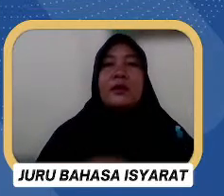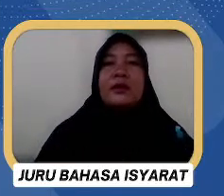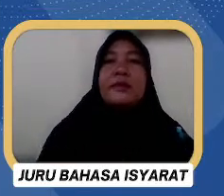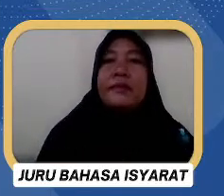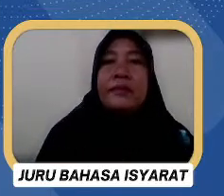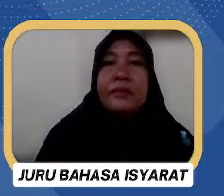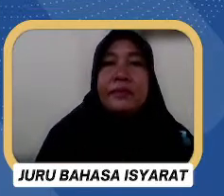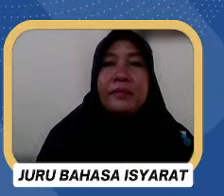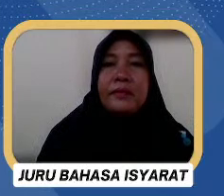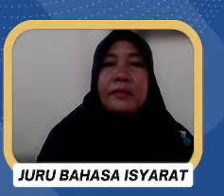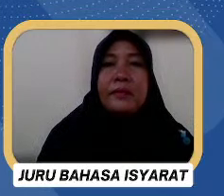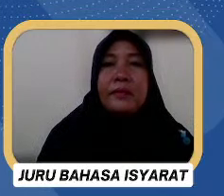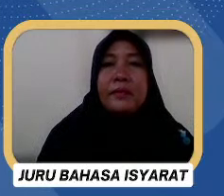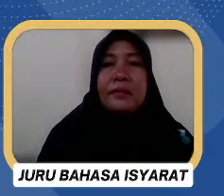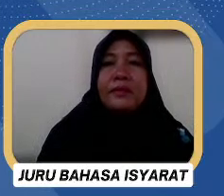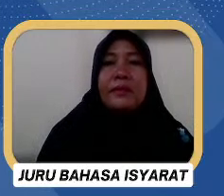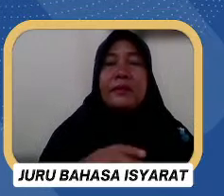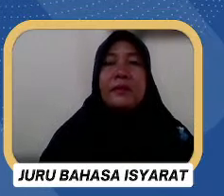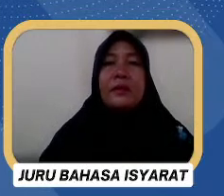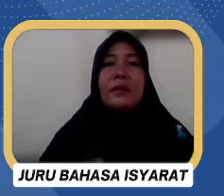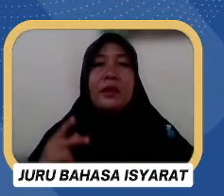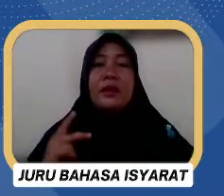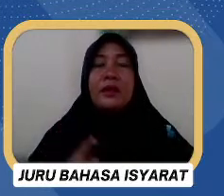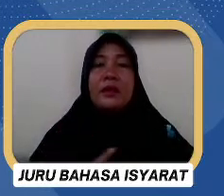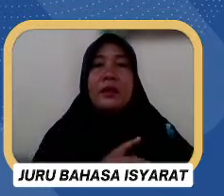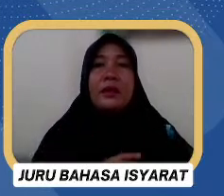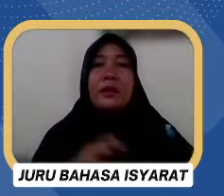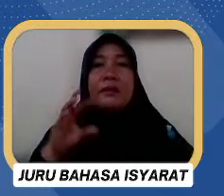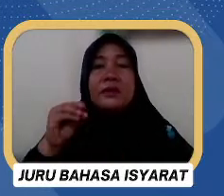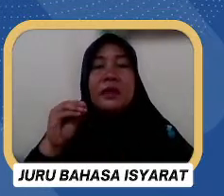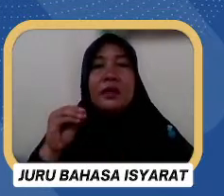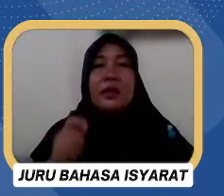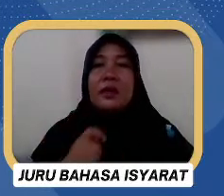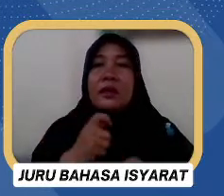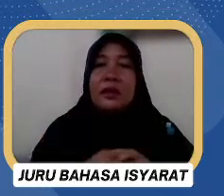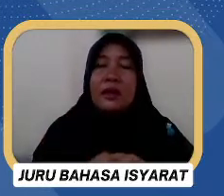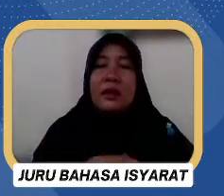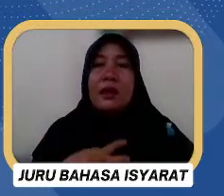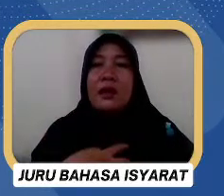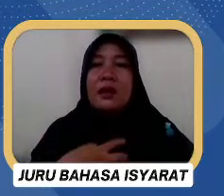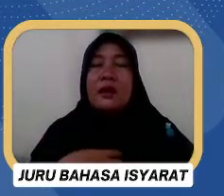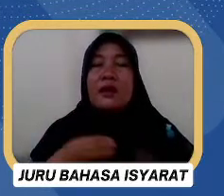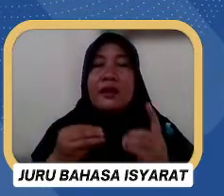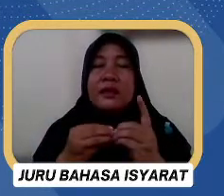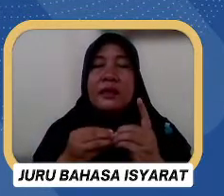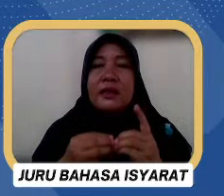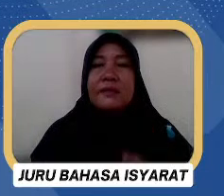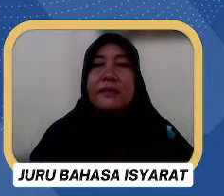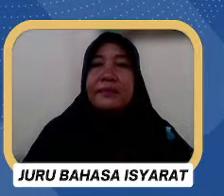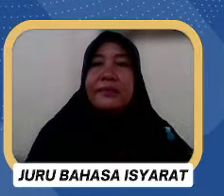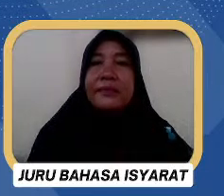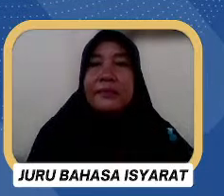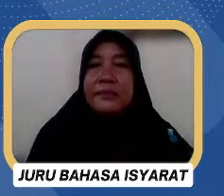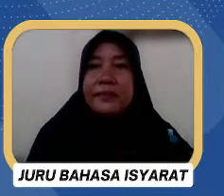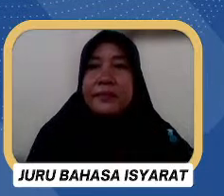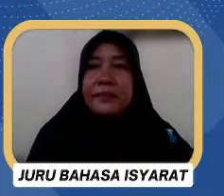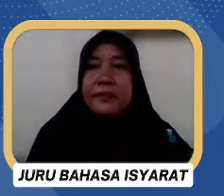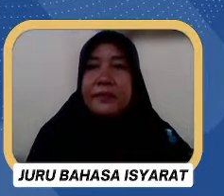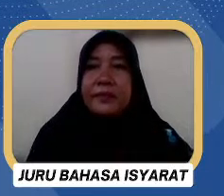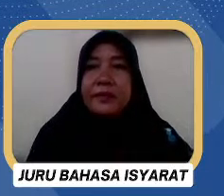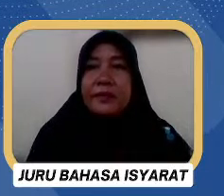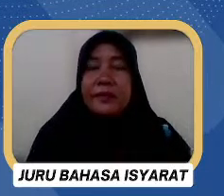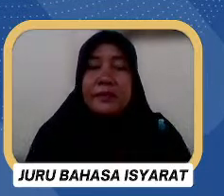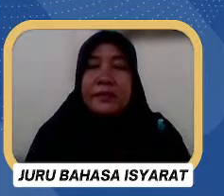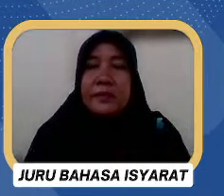adalah yang menyangkut empat pilar bangsa, di mana tadi sudah diuraikan dengan panjang lebar dan apik. Mudah-mudahan ini